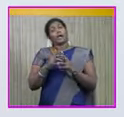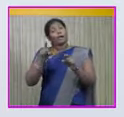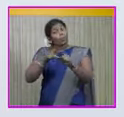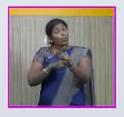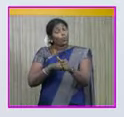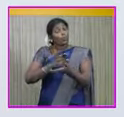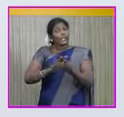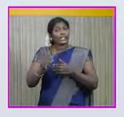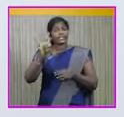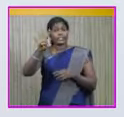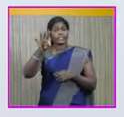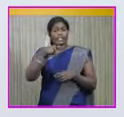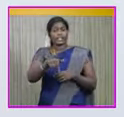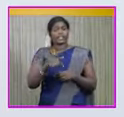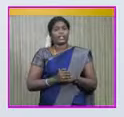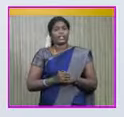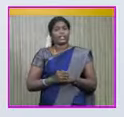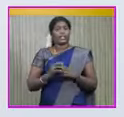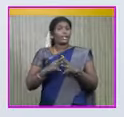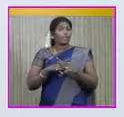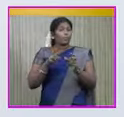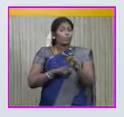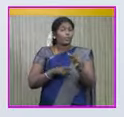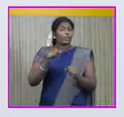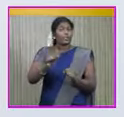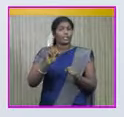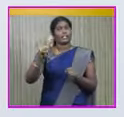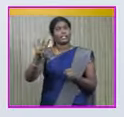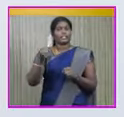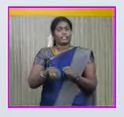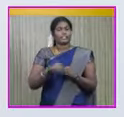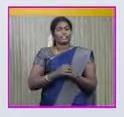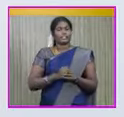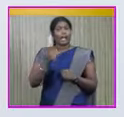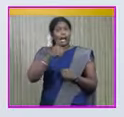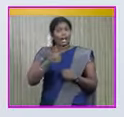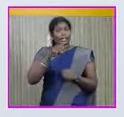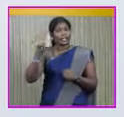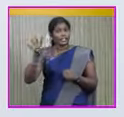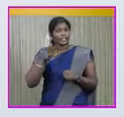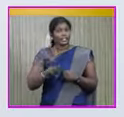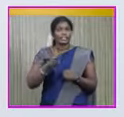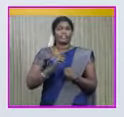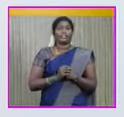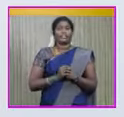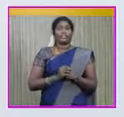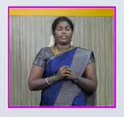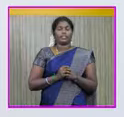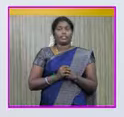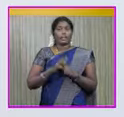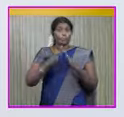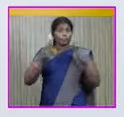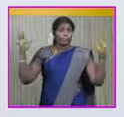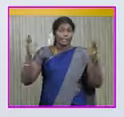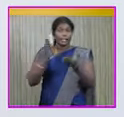4 அலகுகள், WY-இன் அளவு 4 அலகுகள், 6, 4, 4. இப்போ பெரிய முக்கோணத்தையும் தனியாக